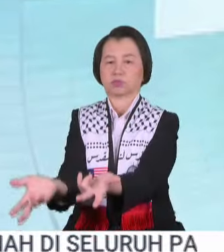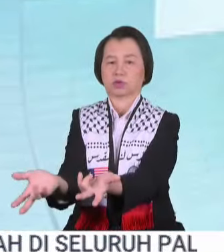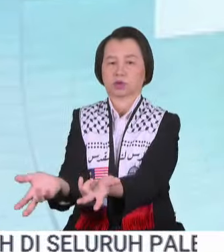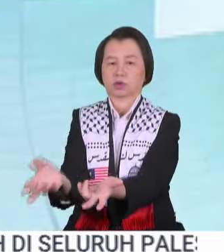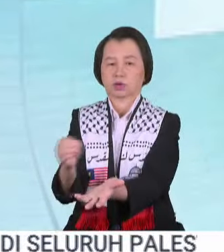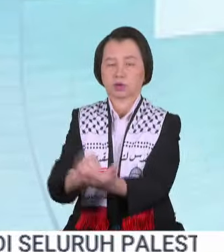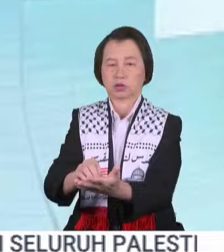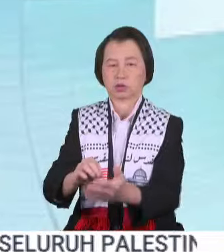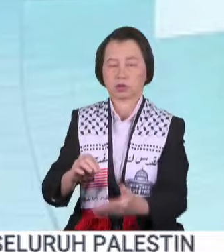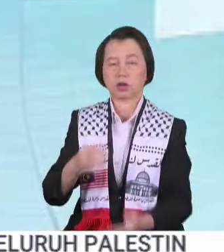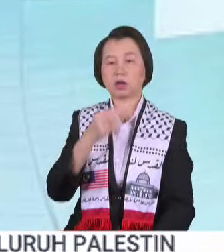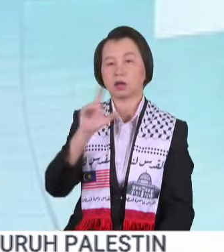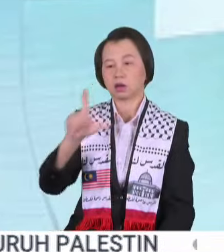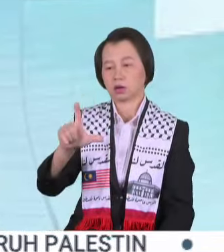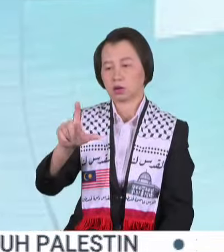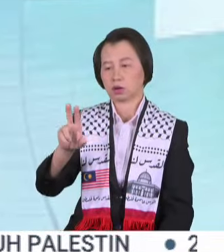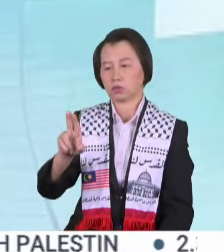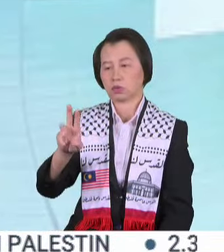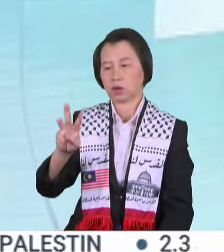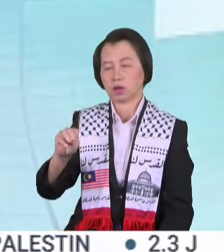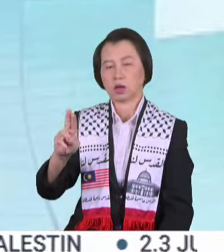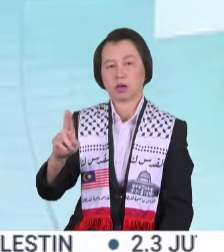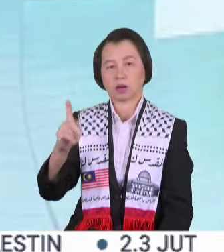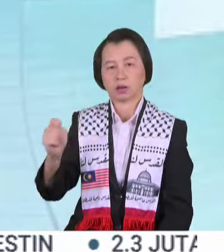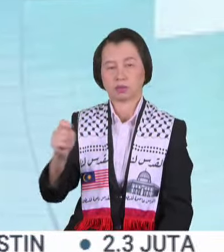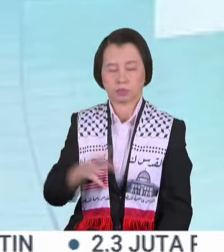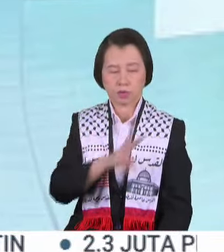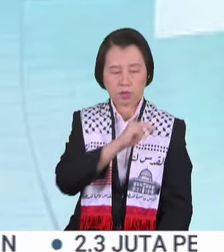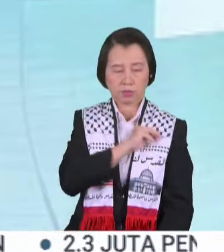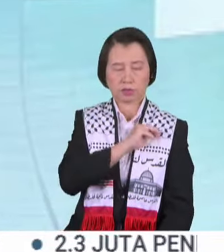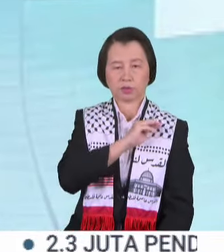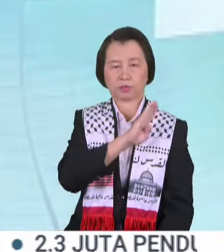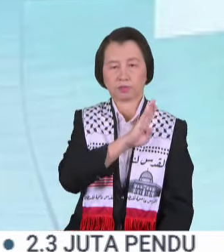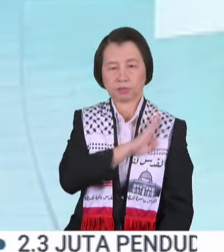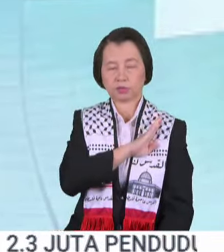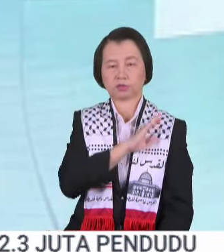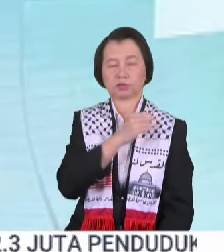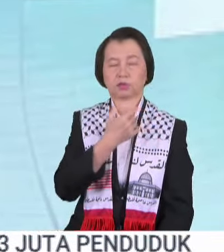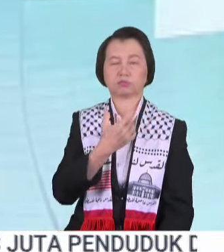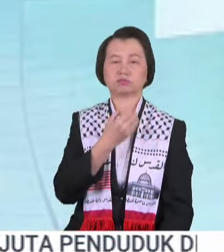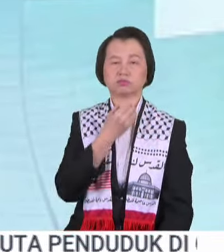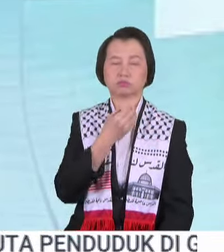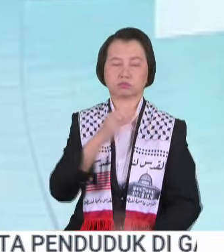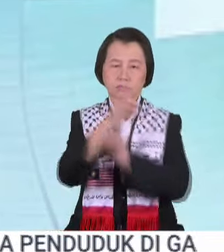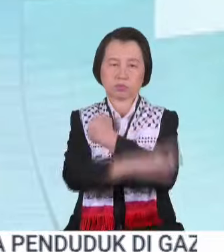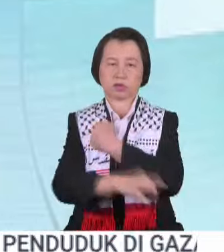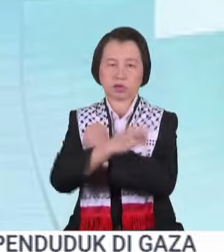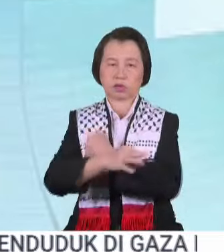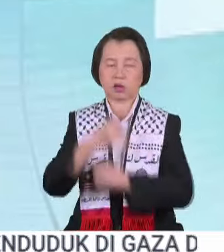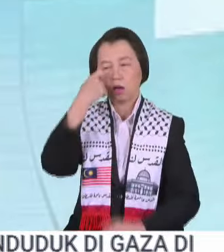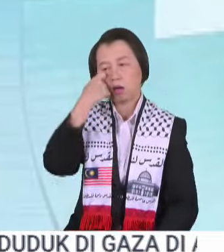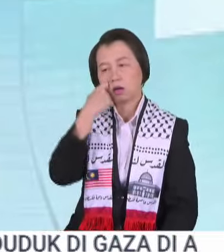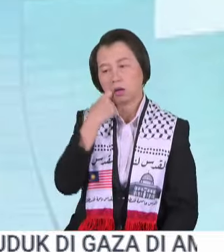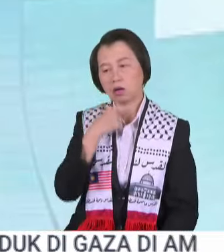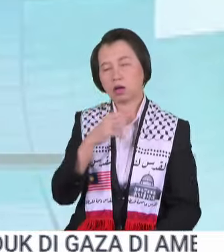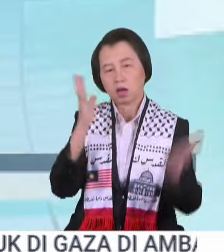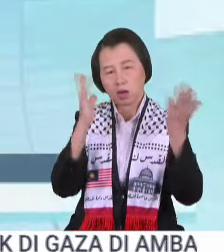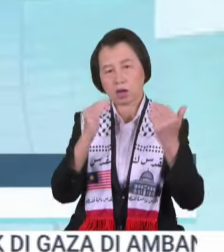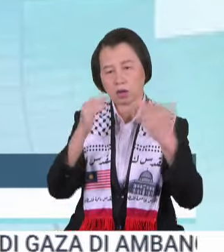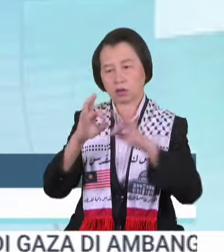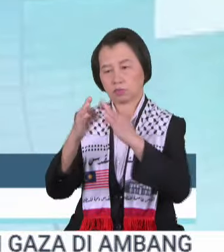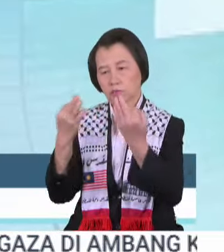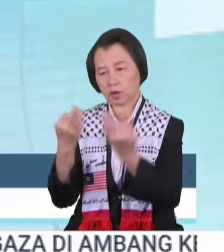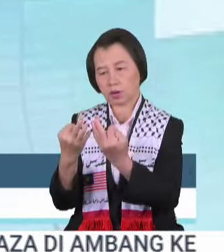di Lumut, Perak. Menteri Besar Negeri Sembilan, Datuk Seri Aminuddin Harun turut bersimpati dan mendoakan agar ahli keluarga